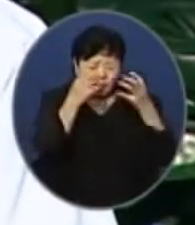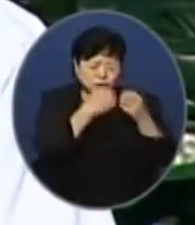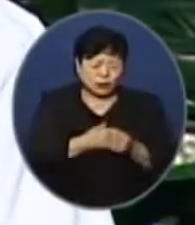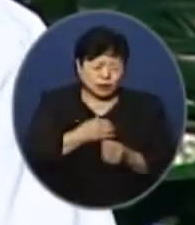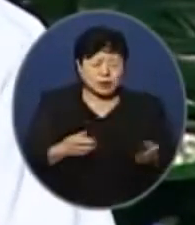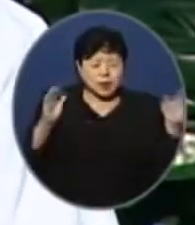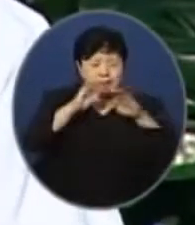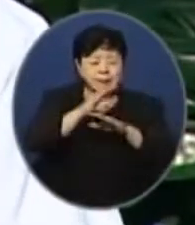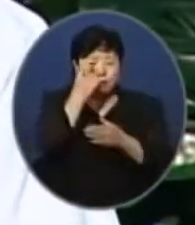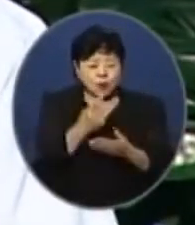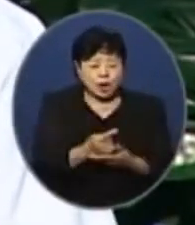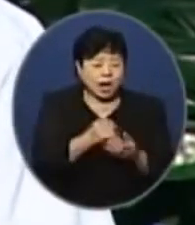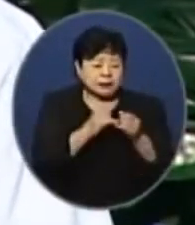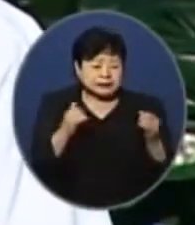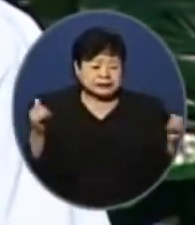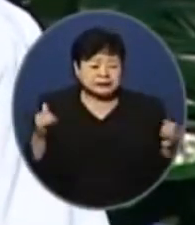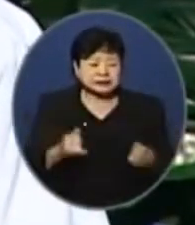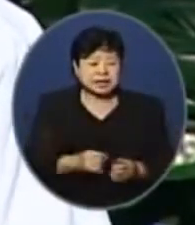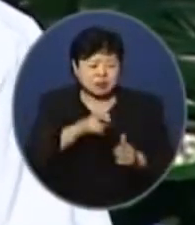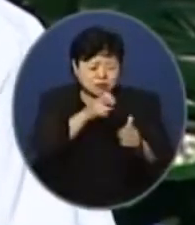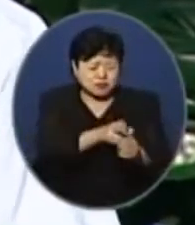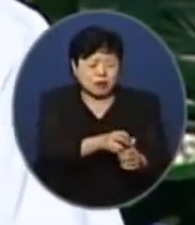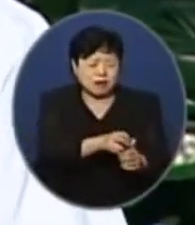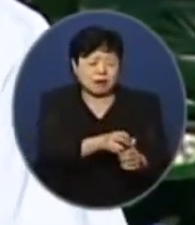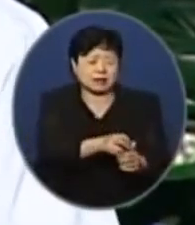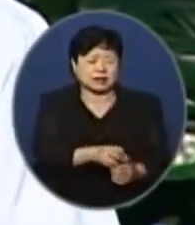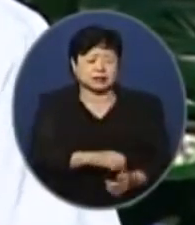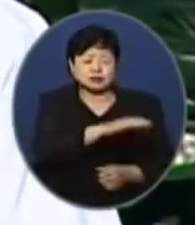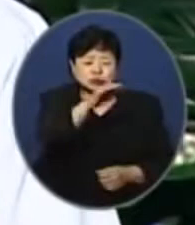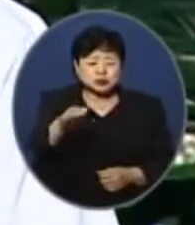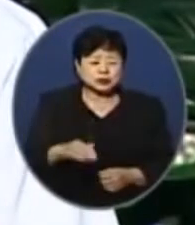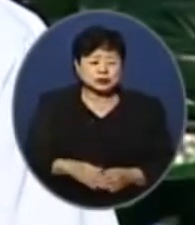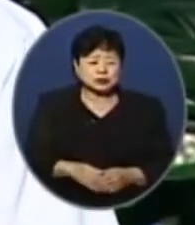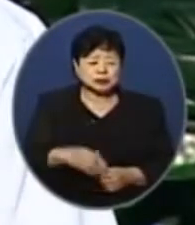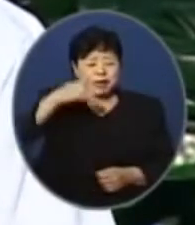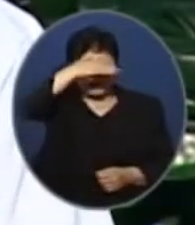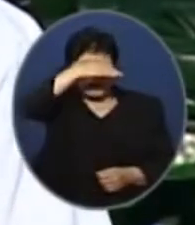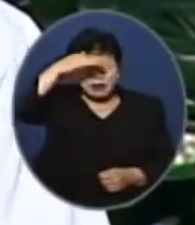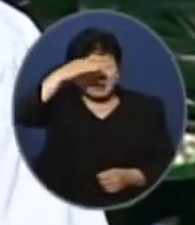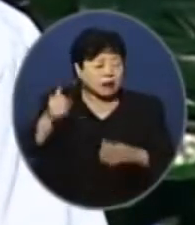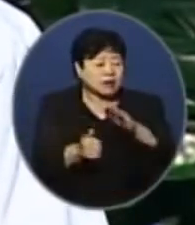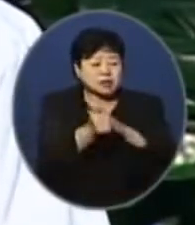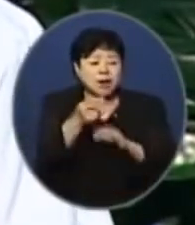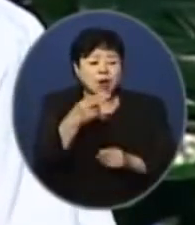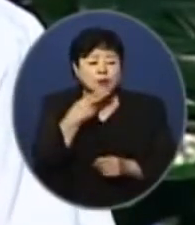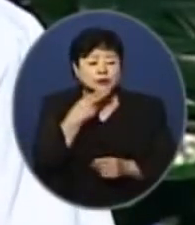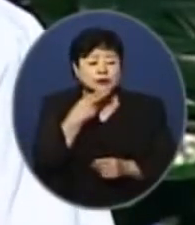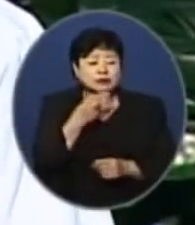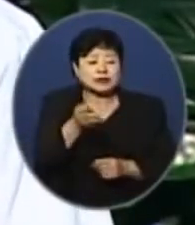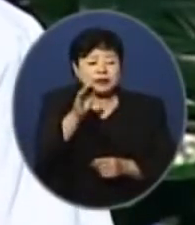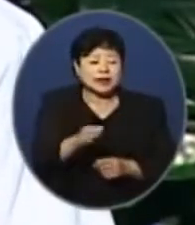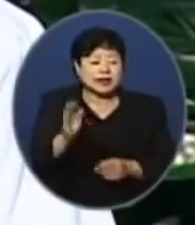괴로움이 다가옵니다. 사람들이 우리를 물고 뜯습니다. 우리가 어디를 둘러보아도 희망이 보이지 않습니다.